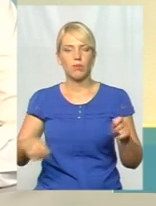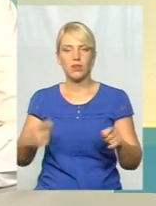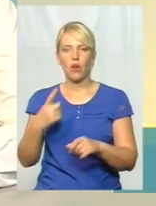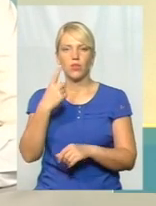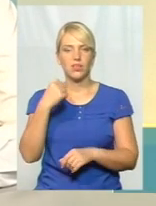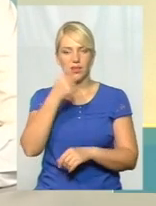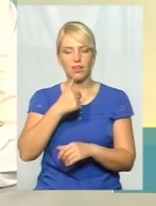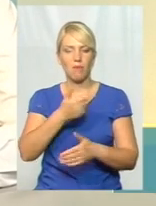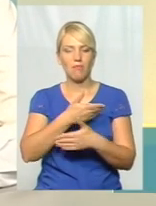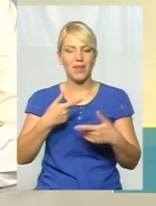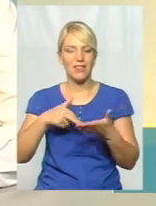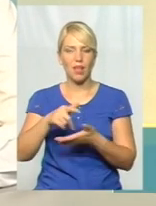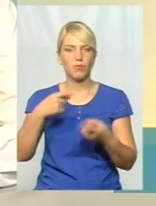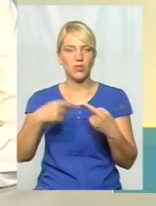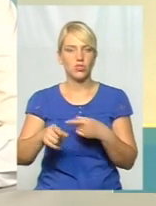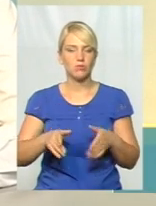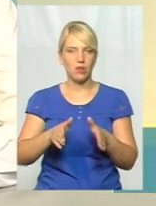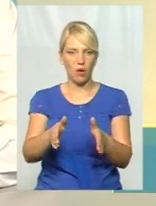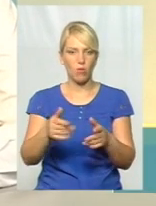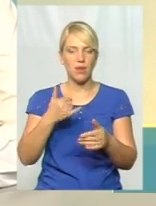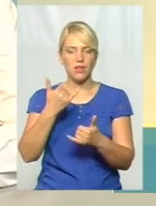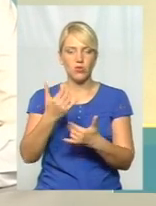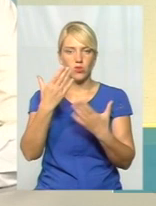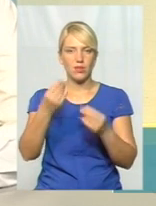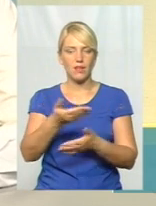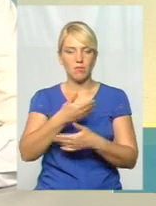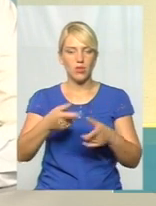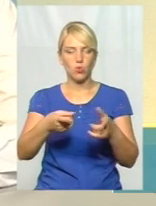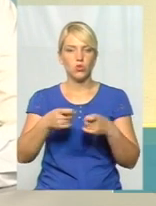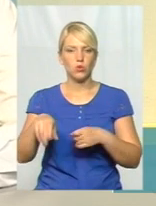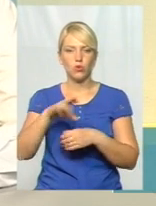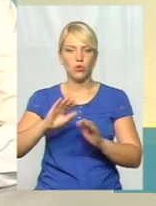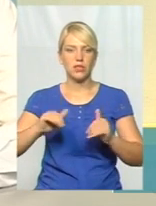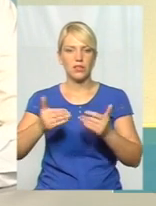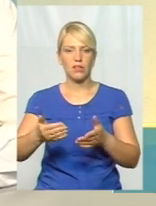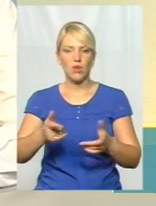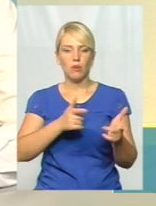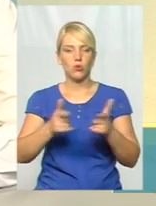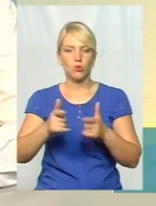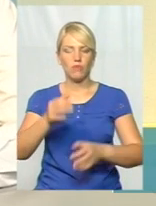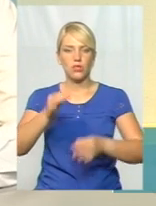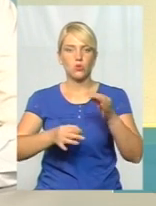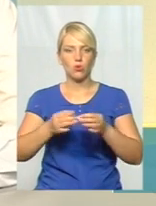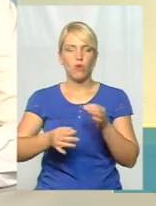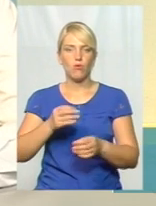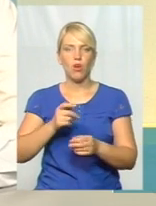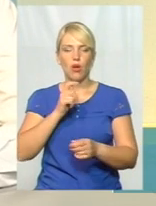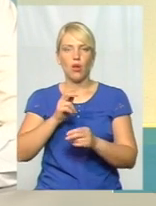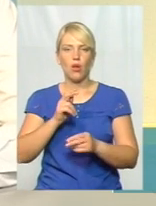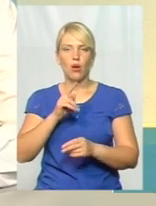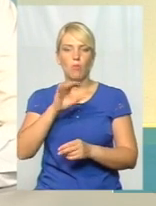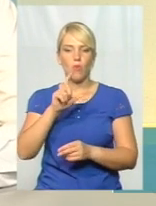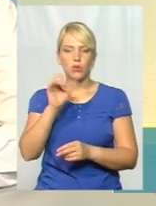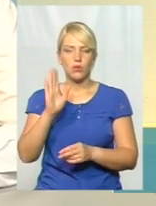іншим шляхом. На сьогоднішній день ми вже долучились до ініціативи підготовки судового позову до НКРЄ